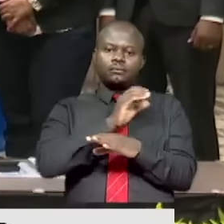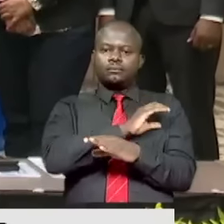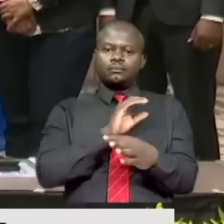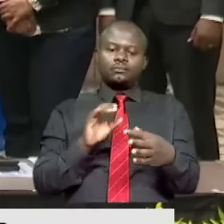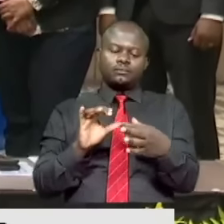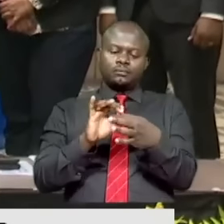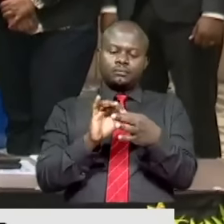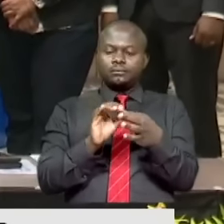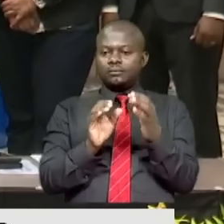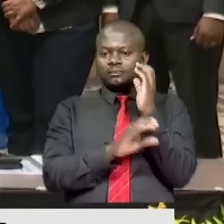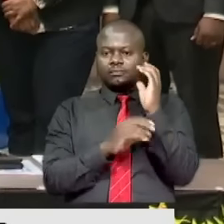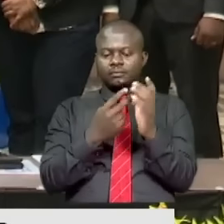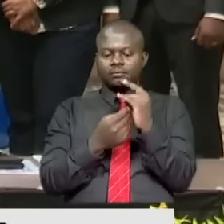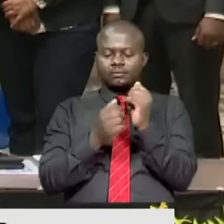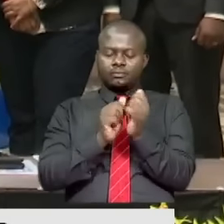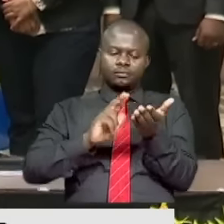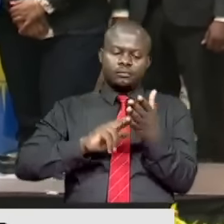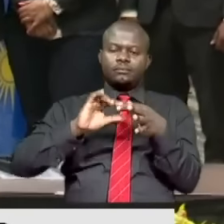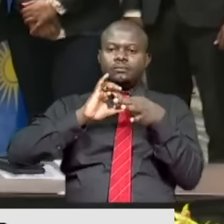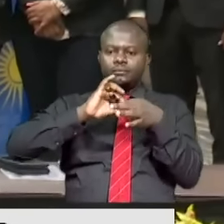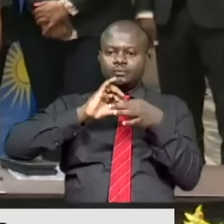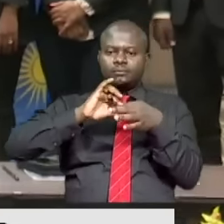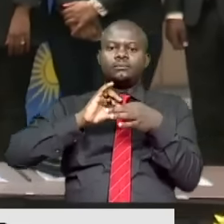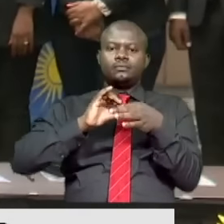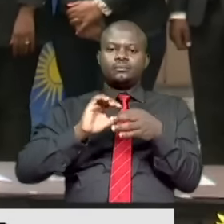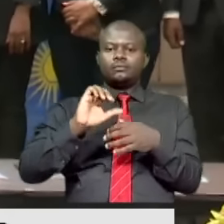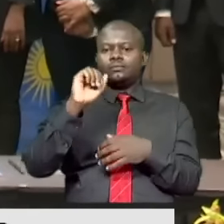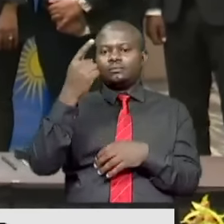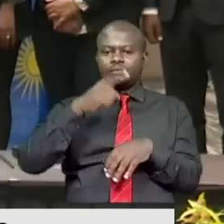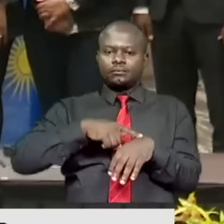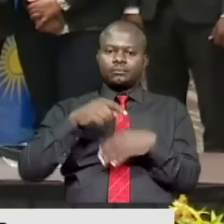ibihugu byombi n'ayemeza iby'ubufatanye. Ni ku nshuro ya mbere